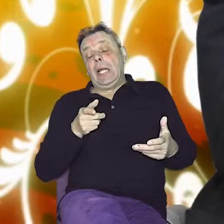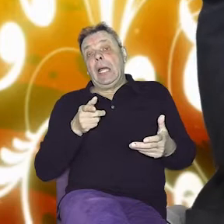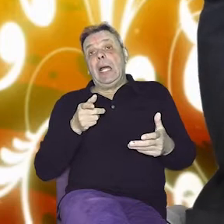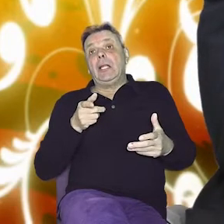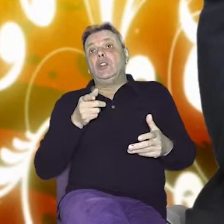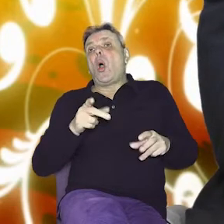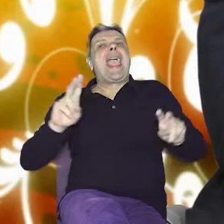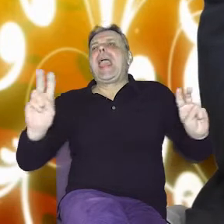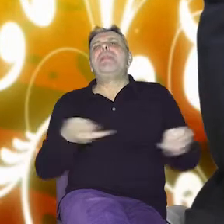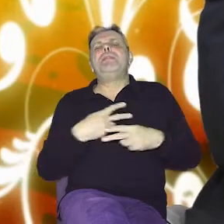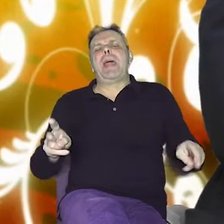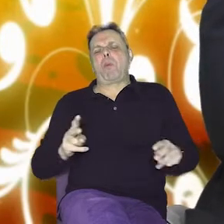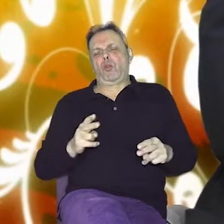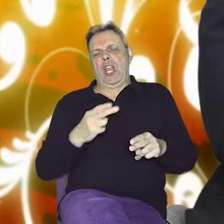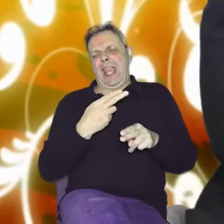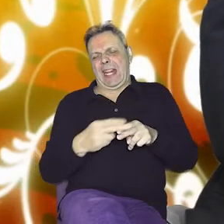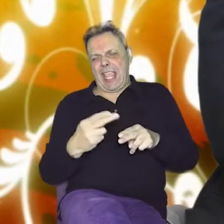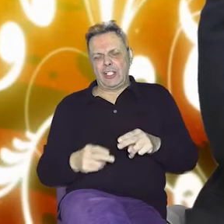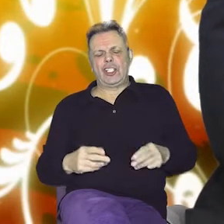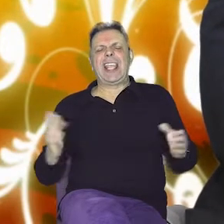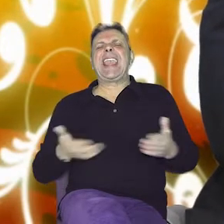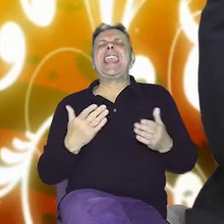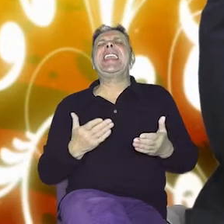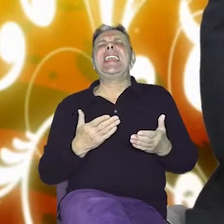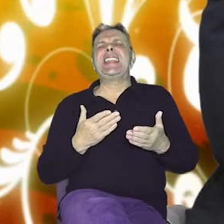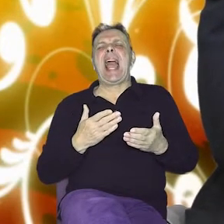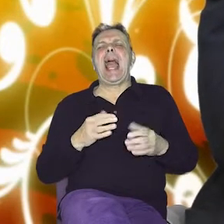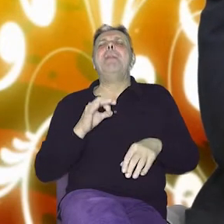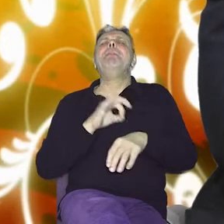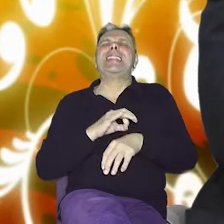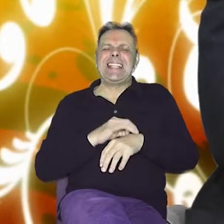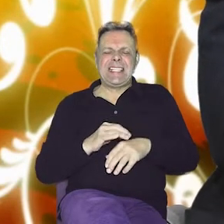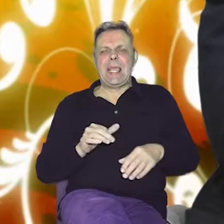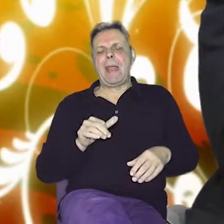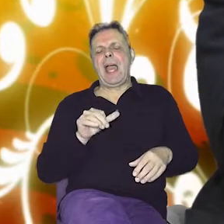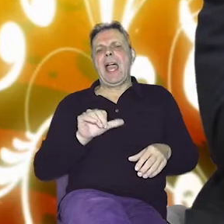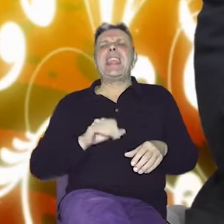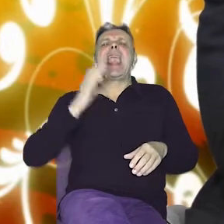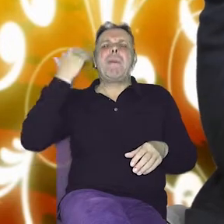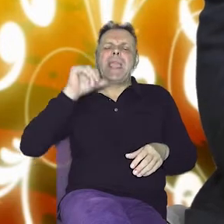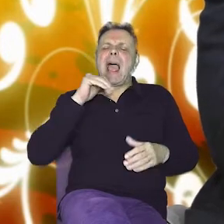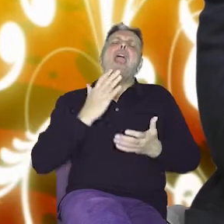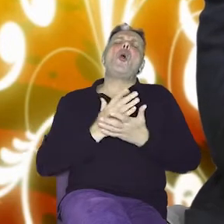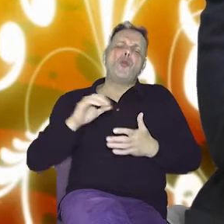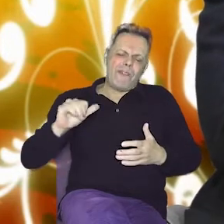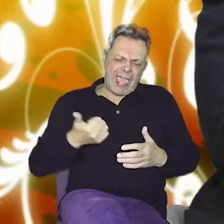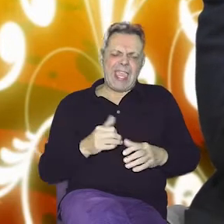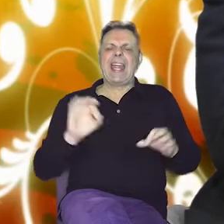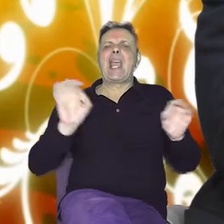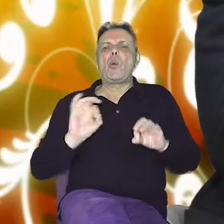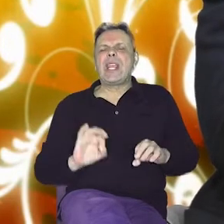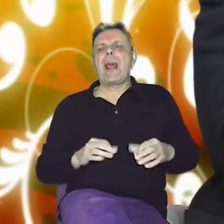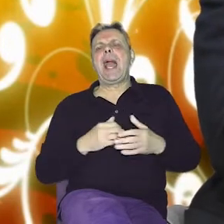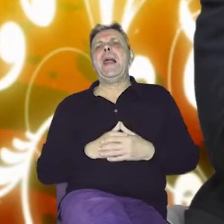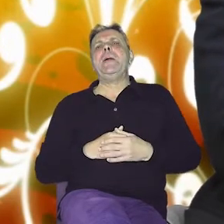praktički nemoguće riješiti. Dakle, hitna medicina HMP je bila i još uvijek je regulirana